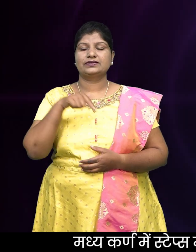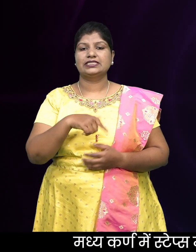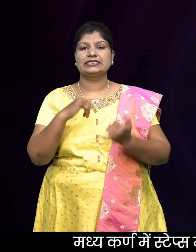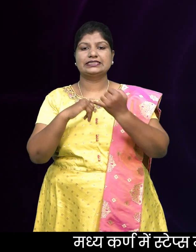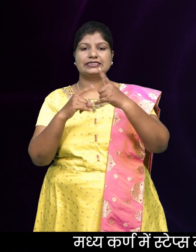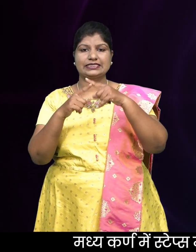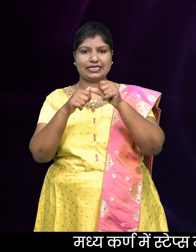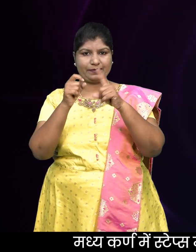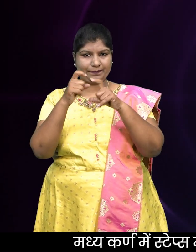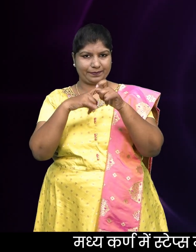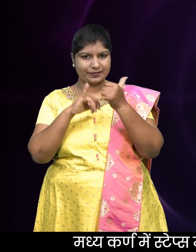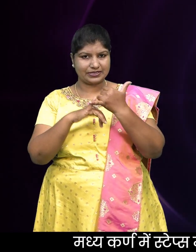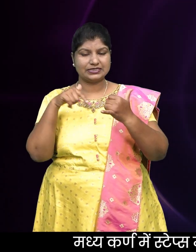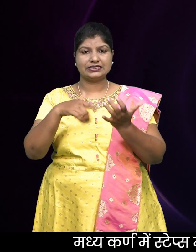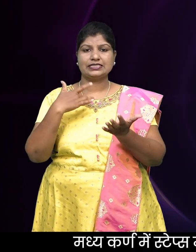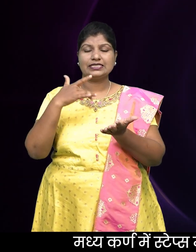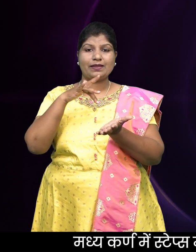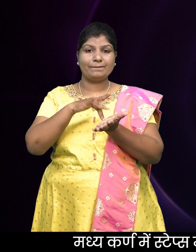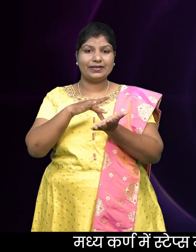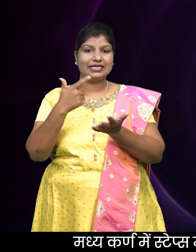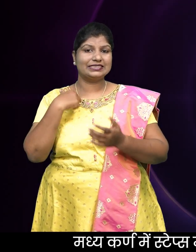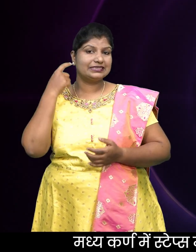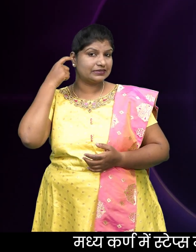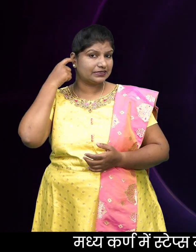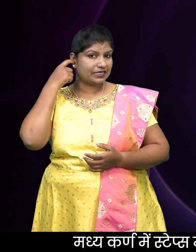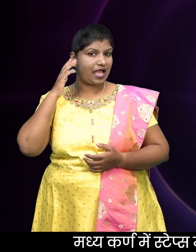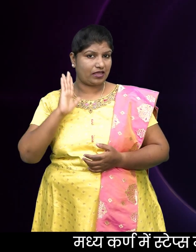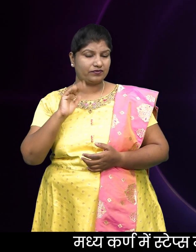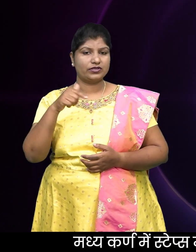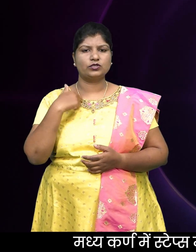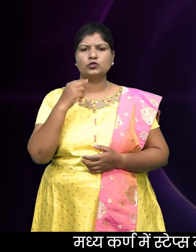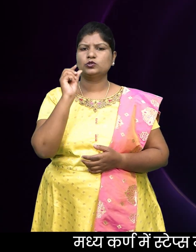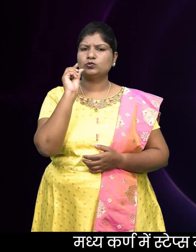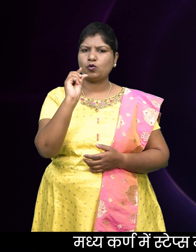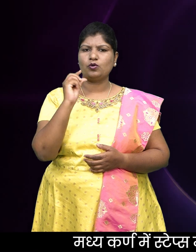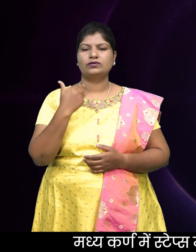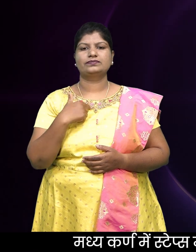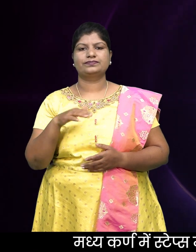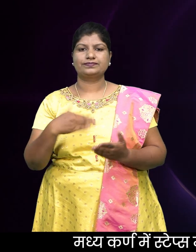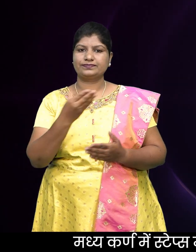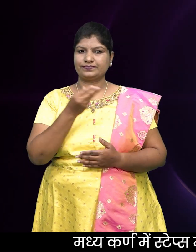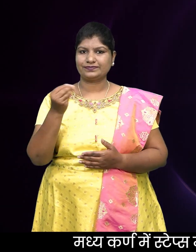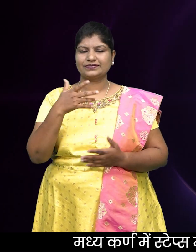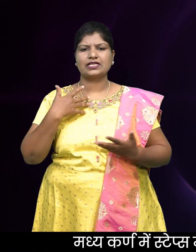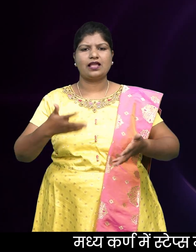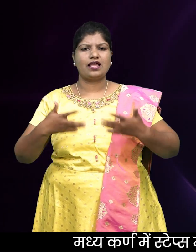मध्य करण में स्टेप्स मानव कंकाल की सबसे छोटी और हल्की हड्डी है।